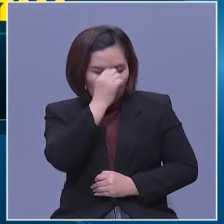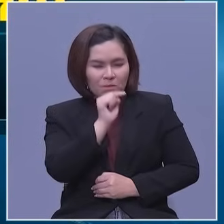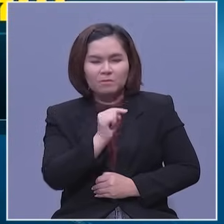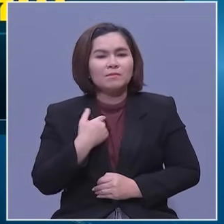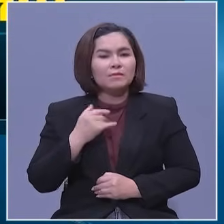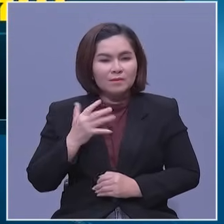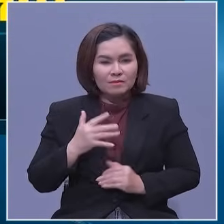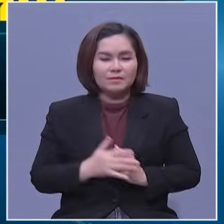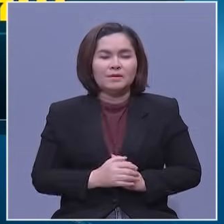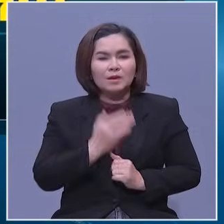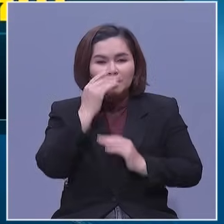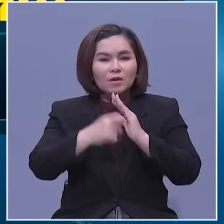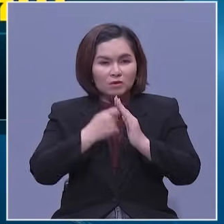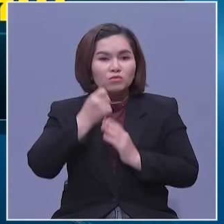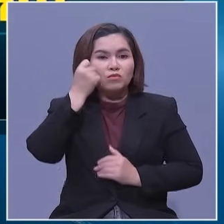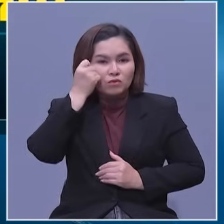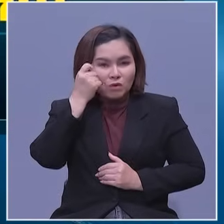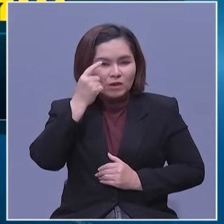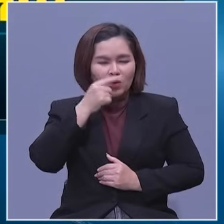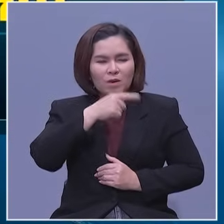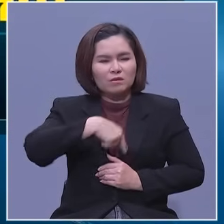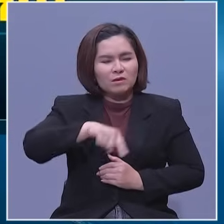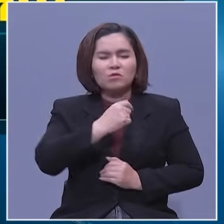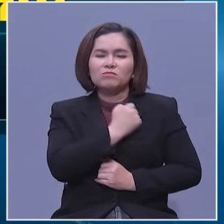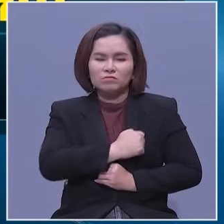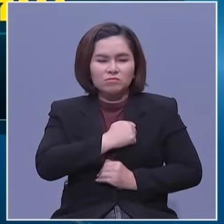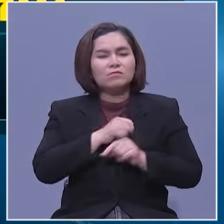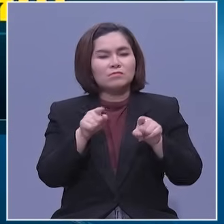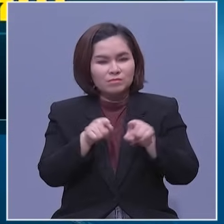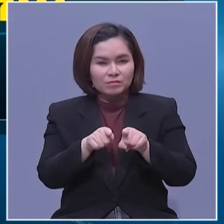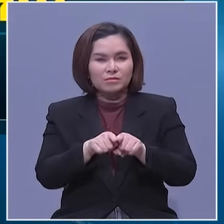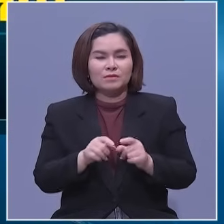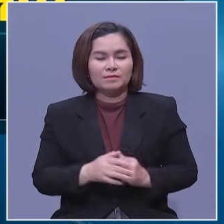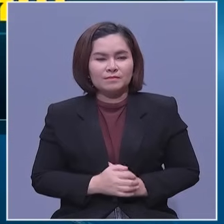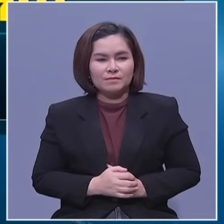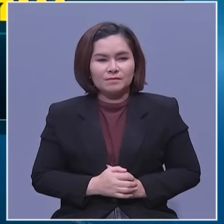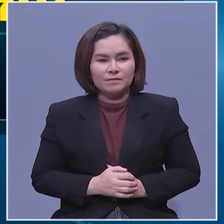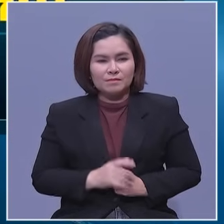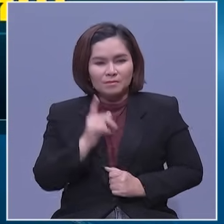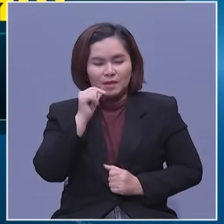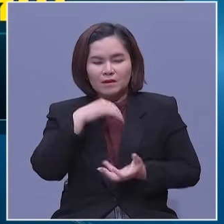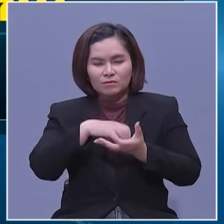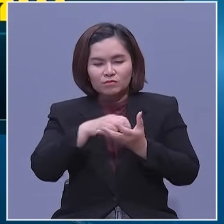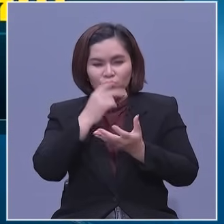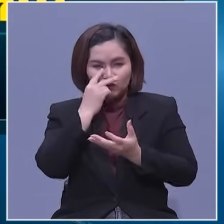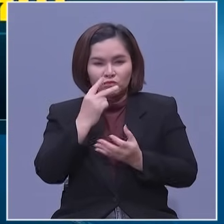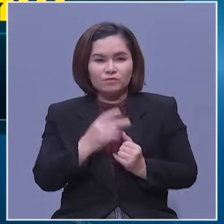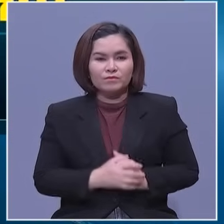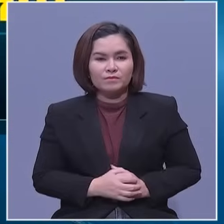หตุเลยเพราะเข้าใจว่าเสียอกเสียใจไม่แพ้แม่เหมือนกันเอาลองฟังช่วงนี้กันค่ะ